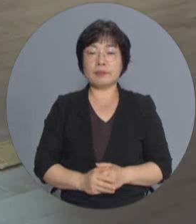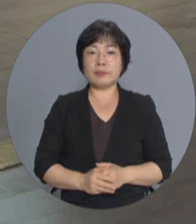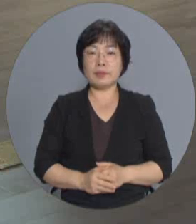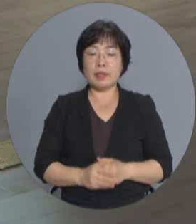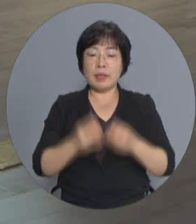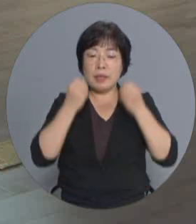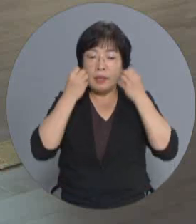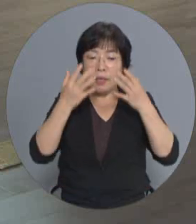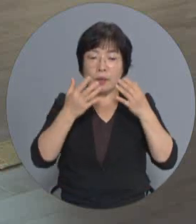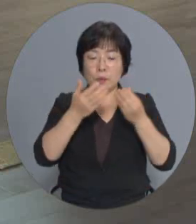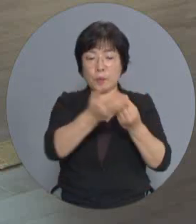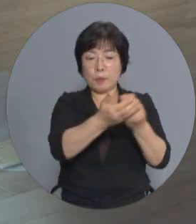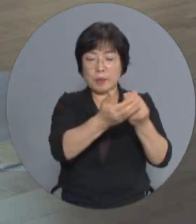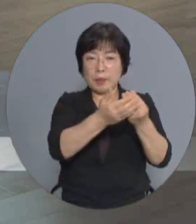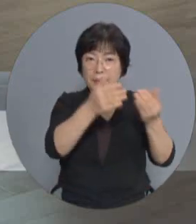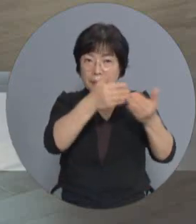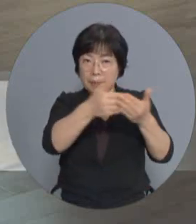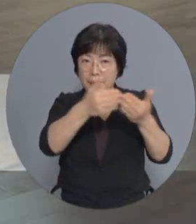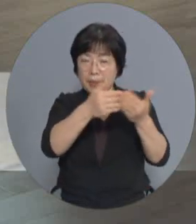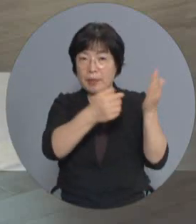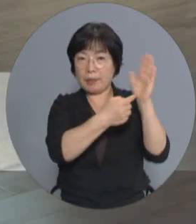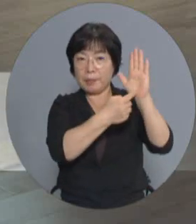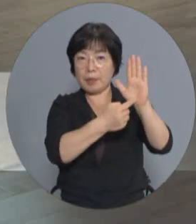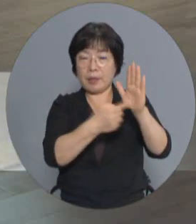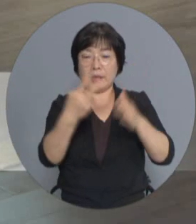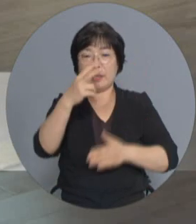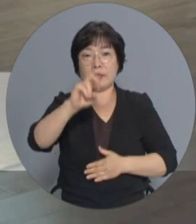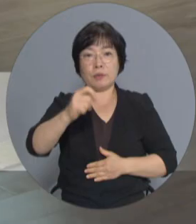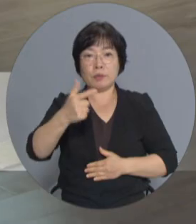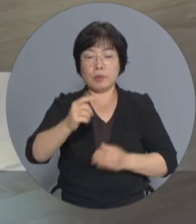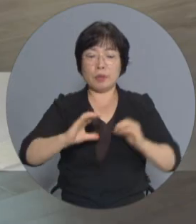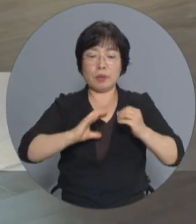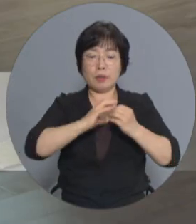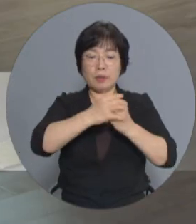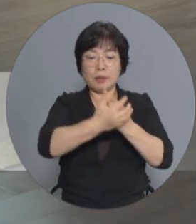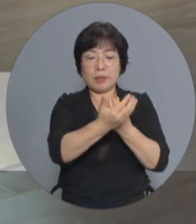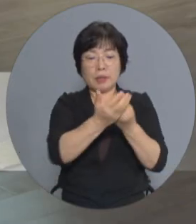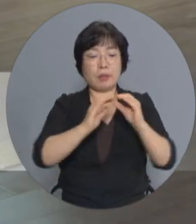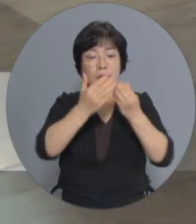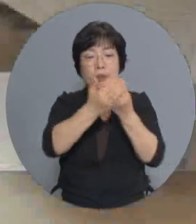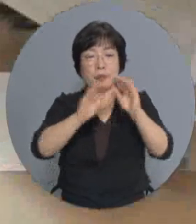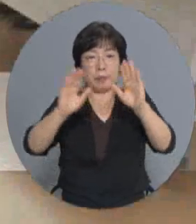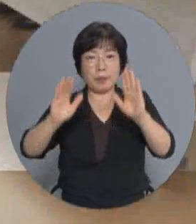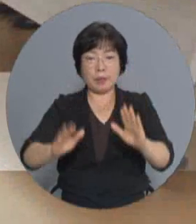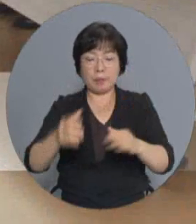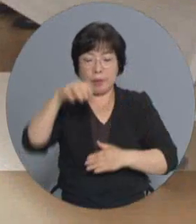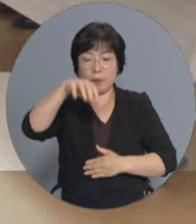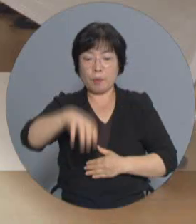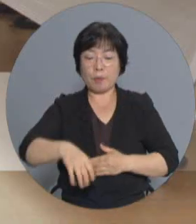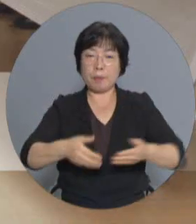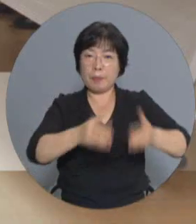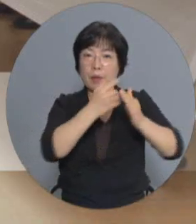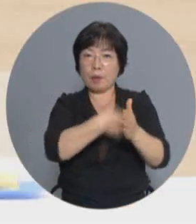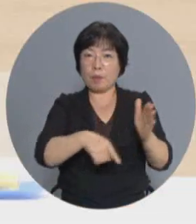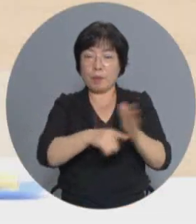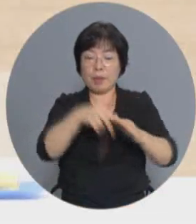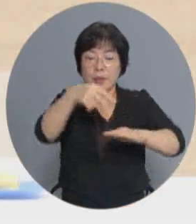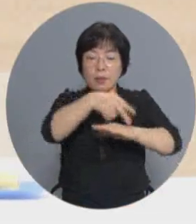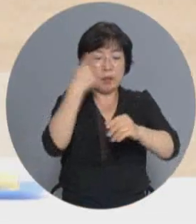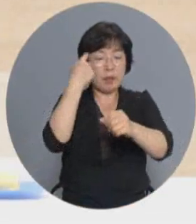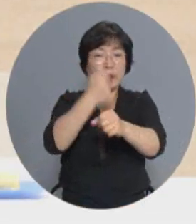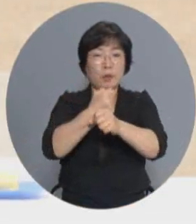새로운 섬의 미래 청사진을 제시할 2026 여수세계 섬 박람회에 주행사장 조성을 위한 설계